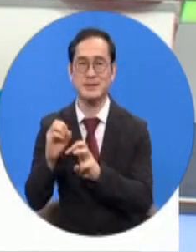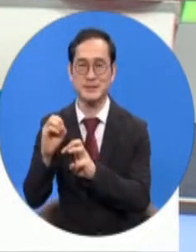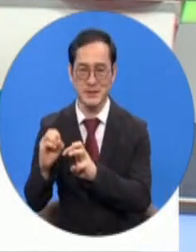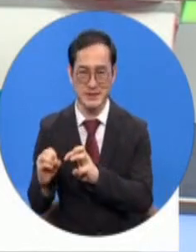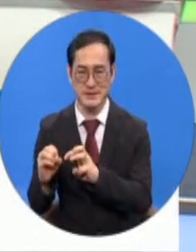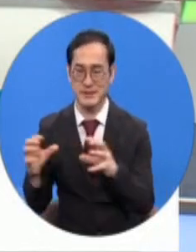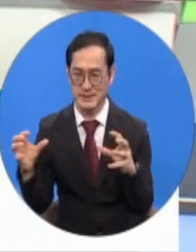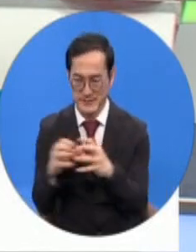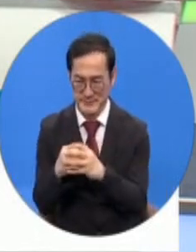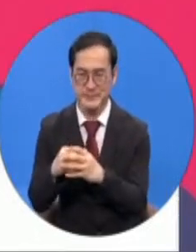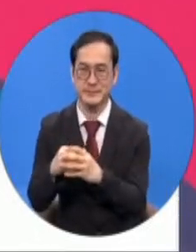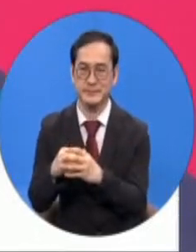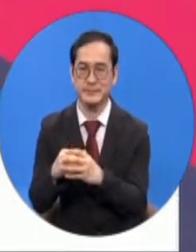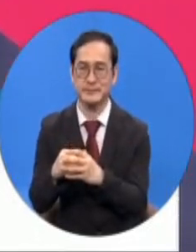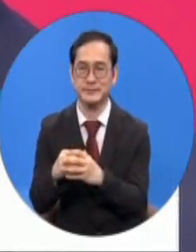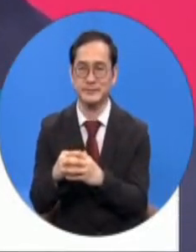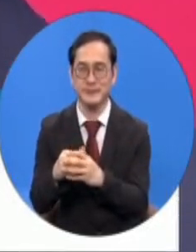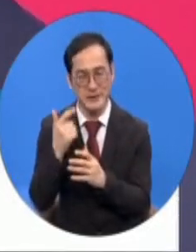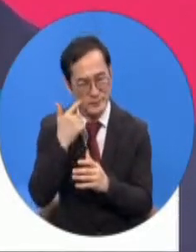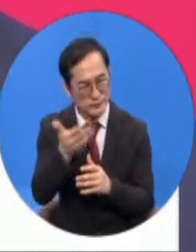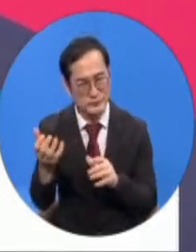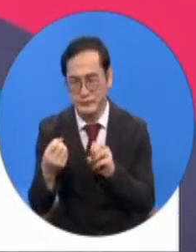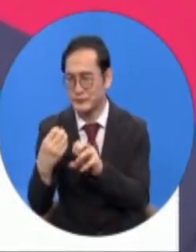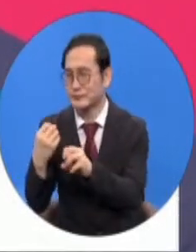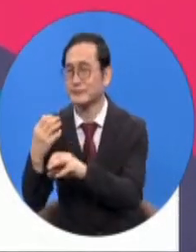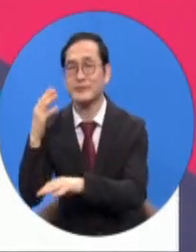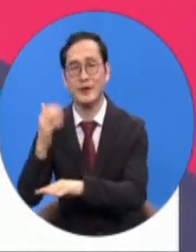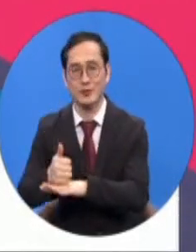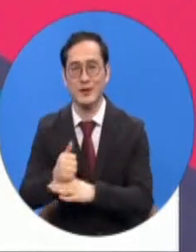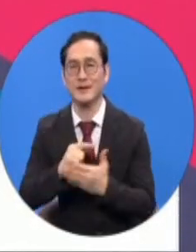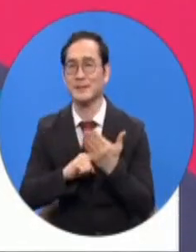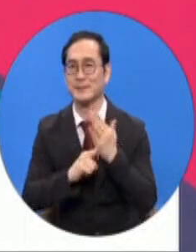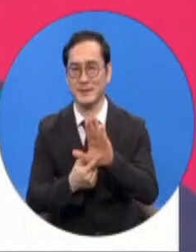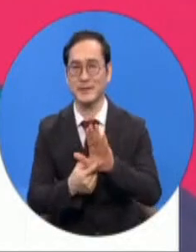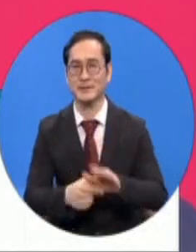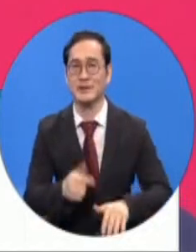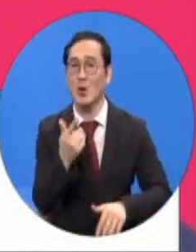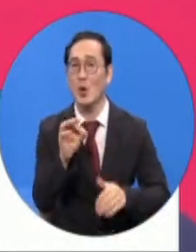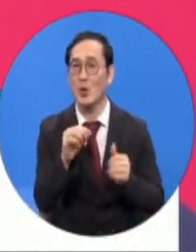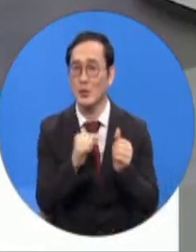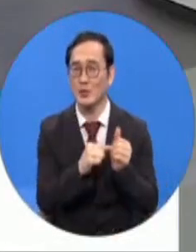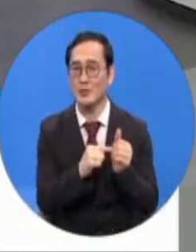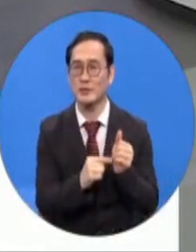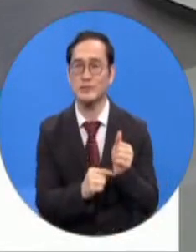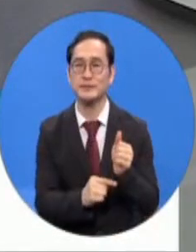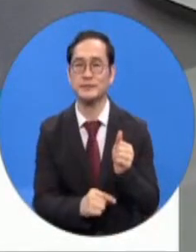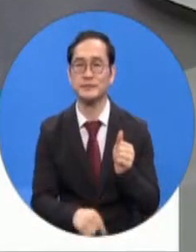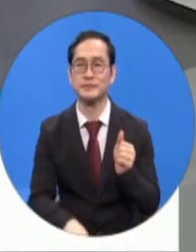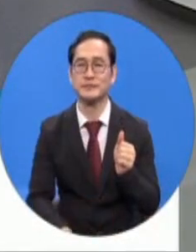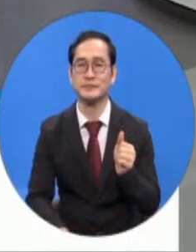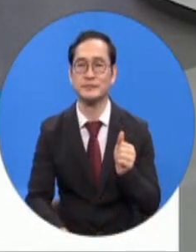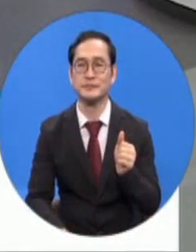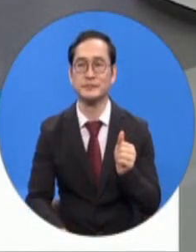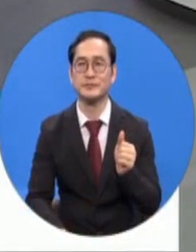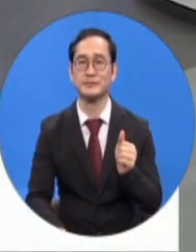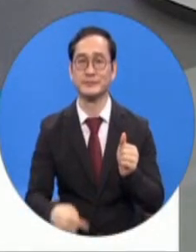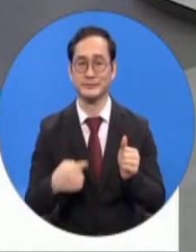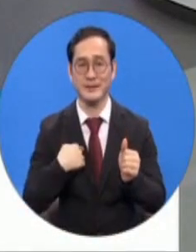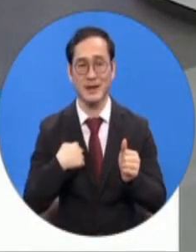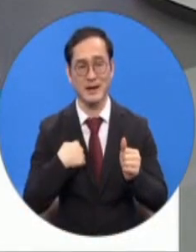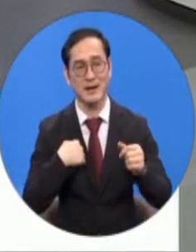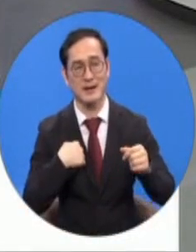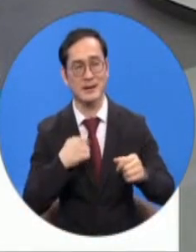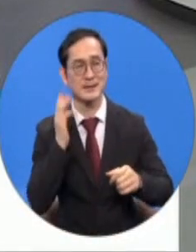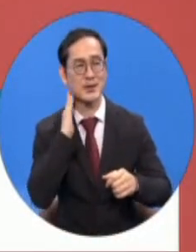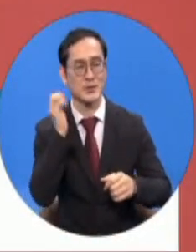투표는 30% 반영했습니다. 2차 컷오프 결과 발표 후 홍준표 의원은 SNS를 통해 홍준표가 정권교체를